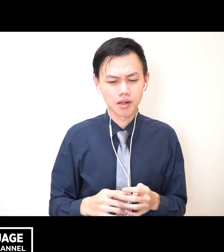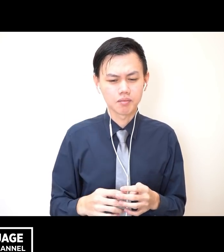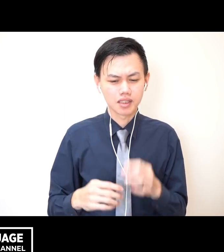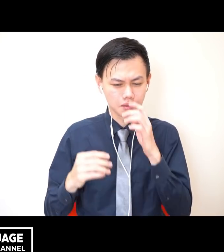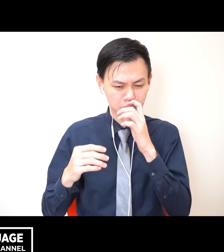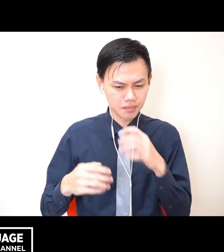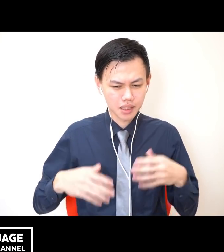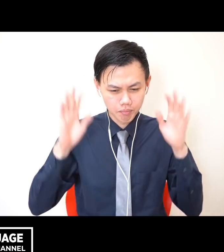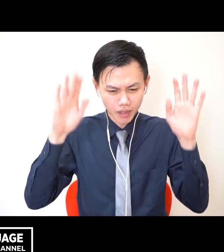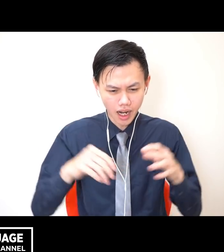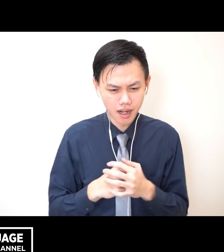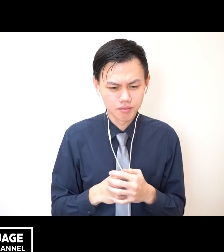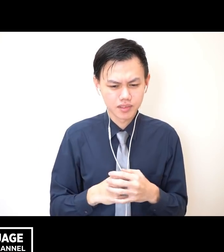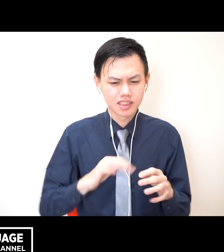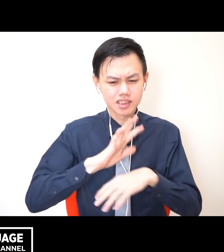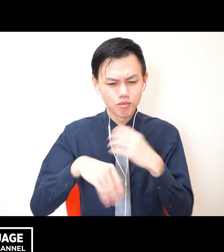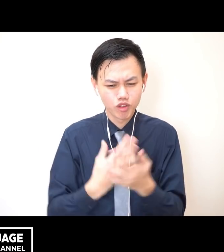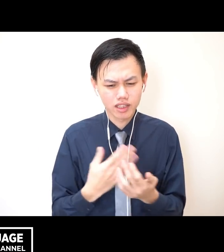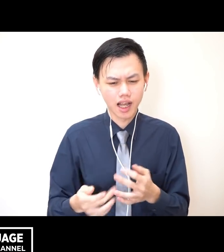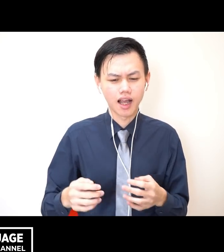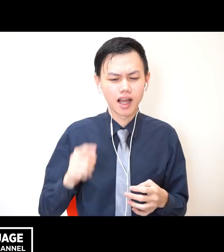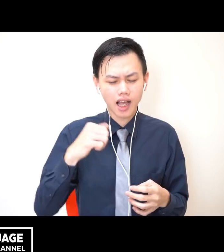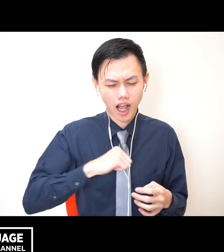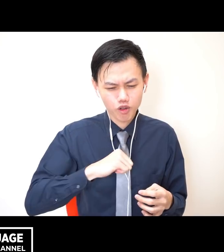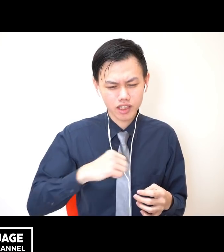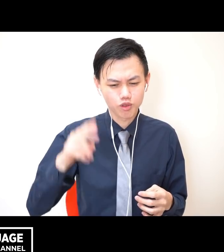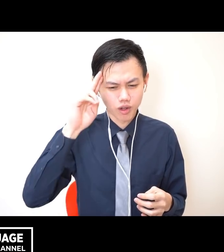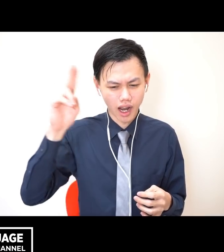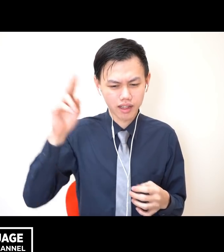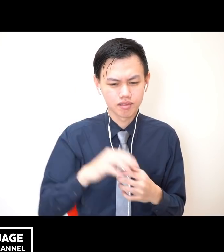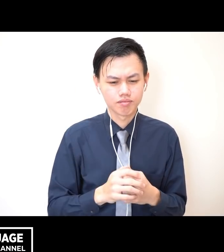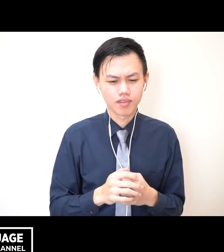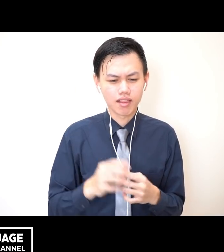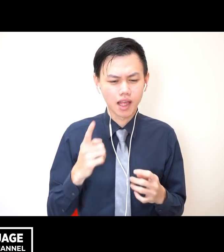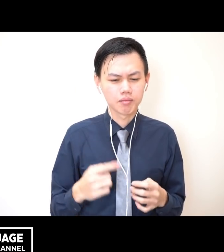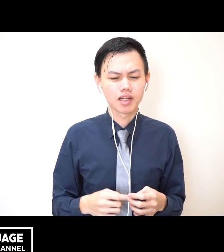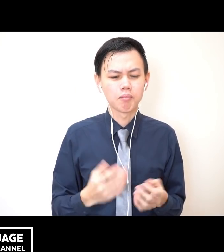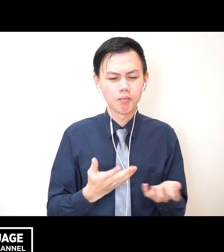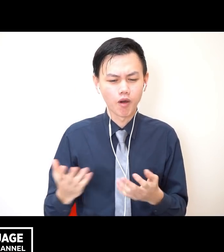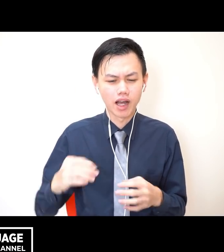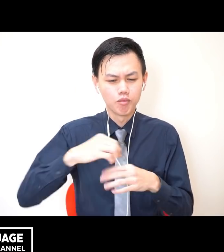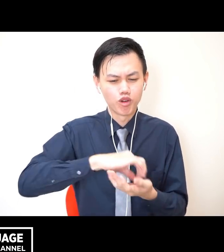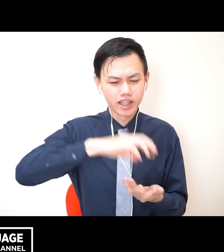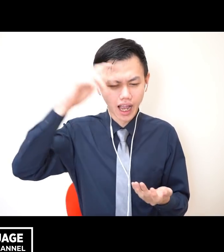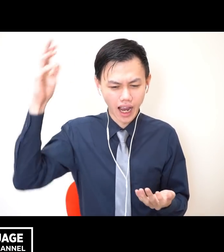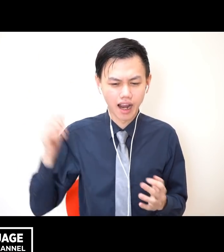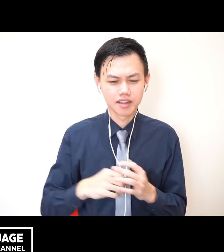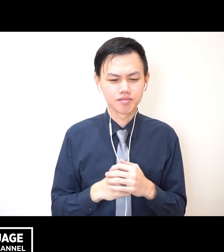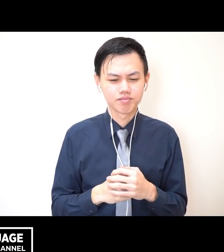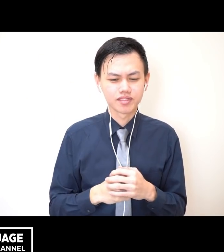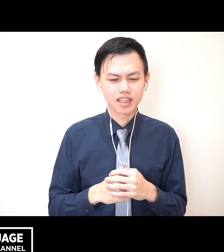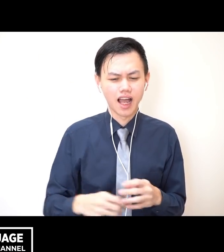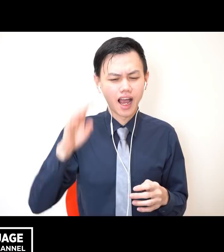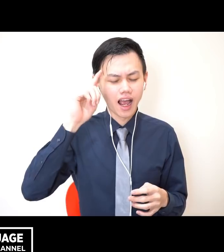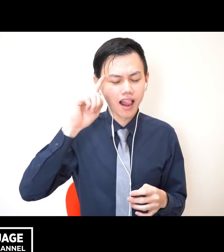Bapa. Nah, perhatikan sikap seperti apa yang Rasul Paulus katakan untuk kita miliki.